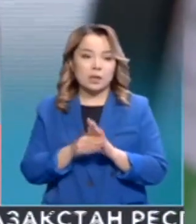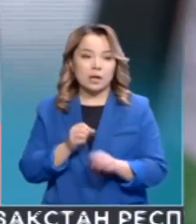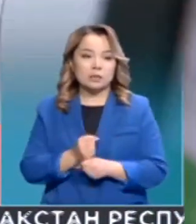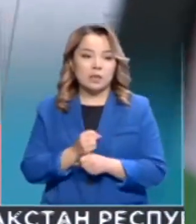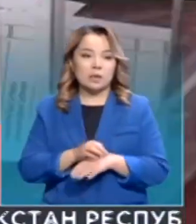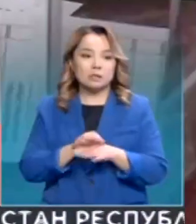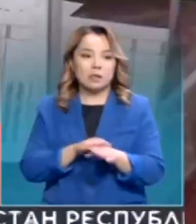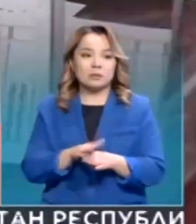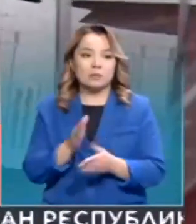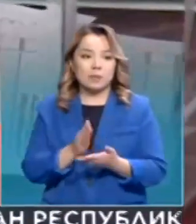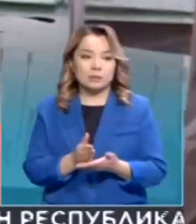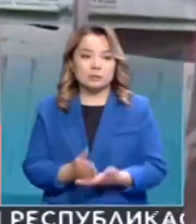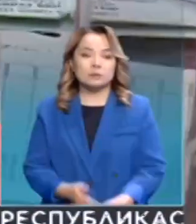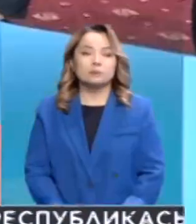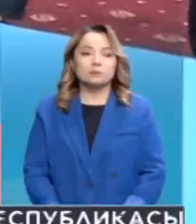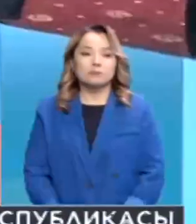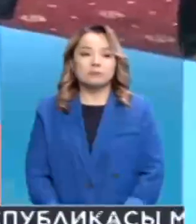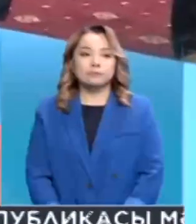жасады.